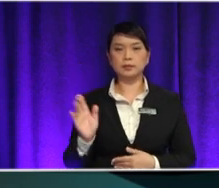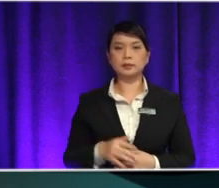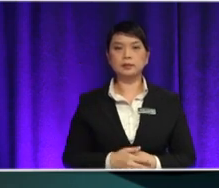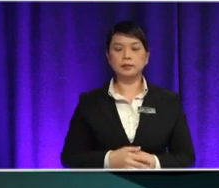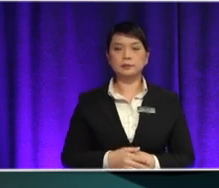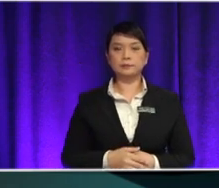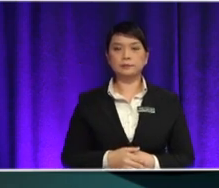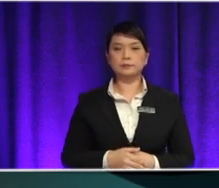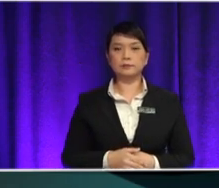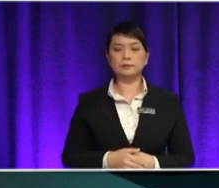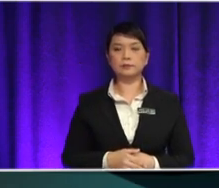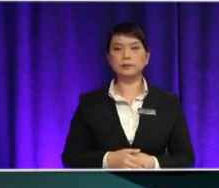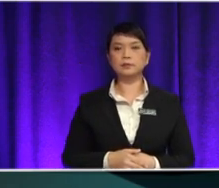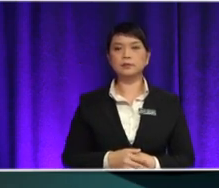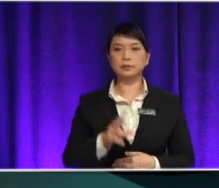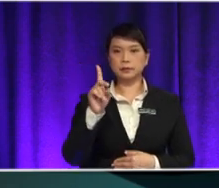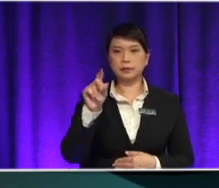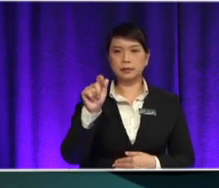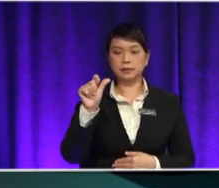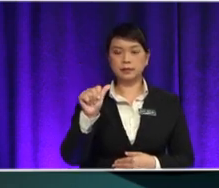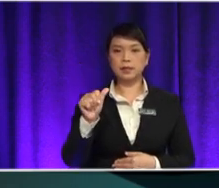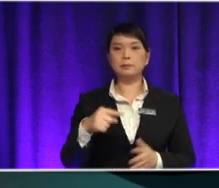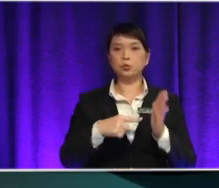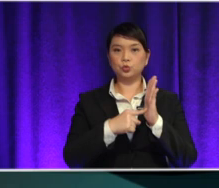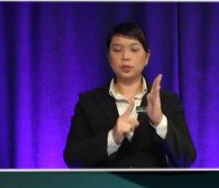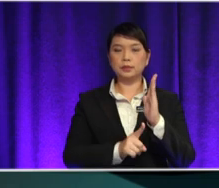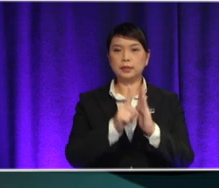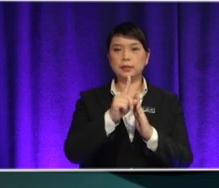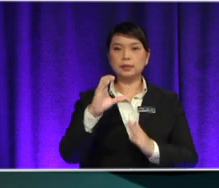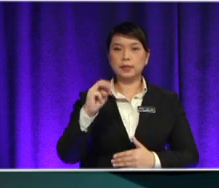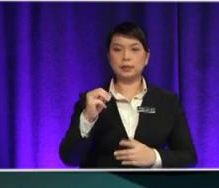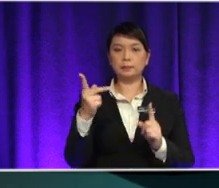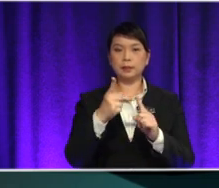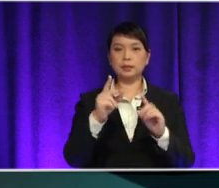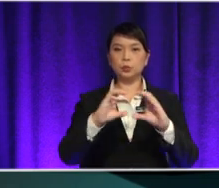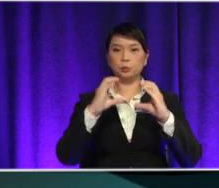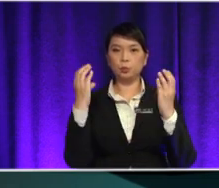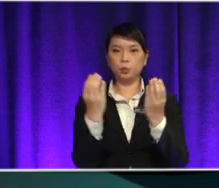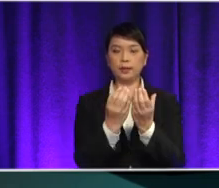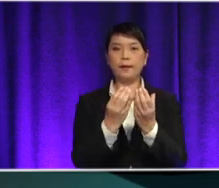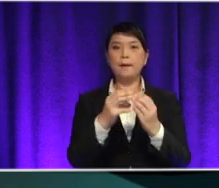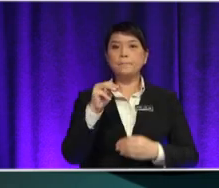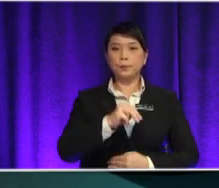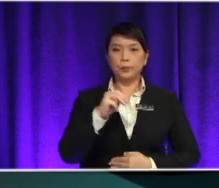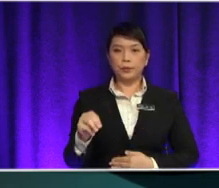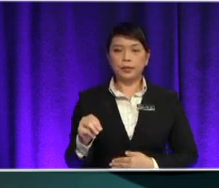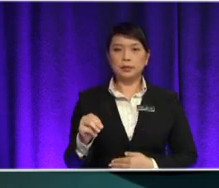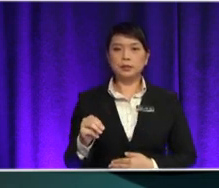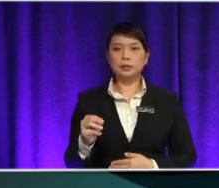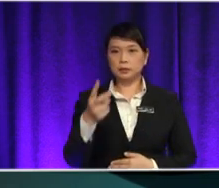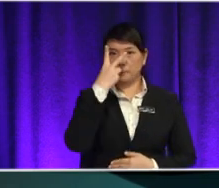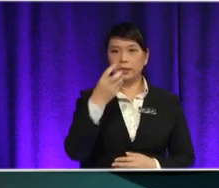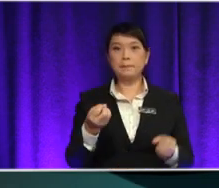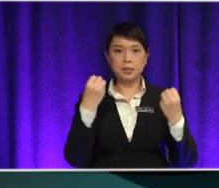sebelah menunjukkan tinggi kepada sentimeter. Baik. Bagi sekumpulan murid. Nampak tak data dia banyak? Aha. Bagaimana data